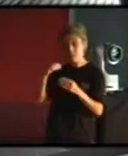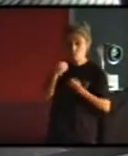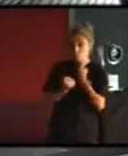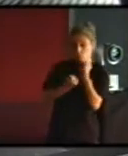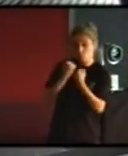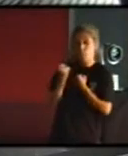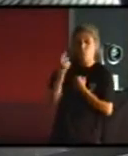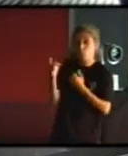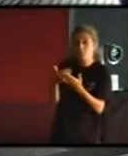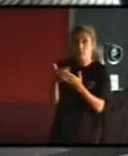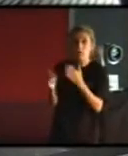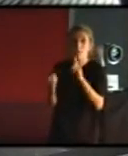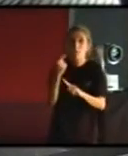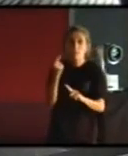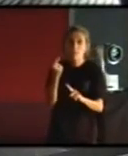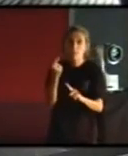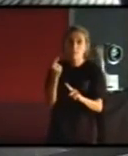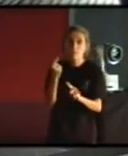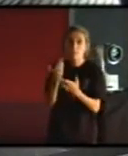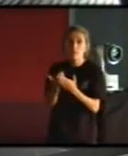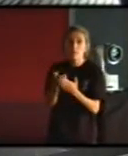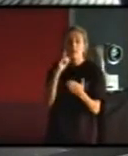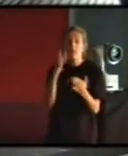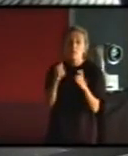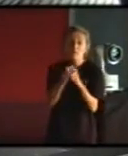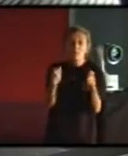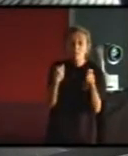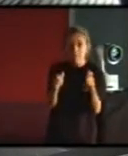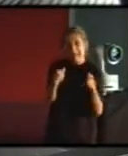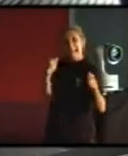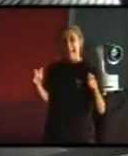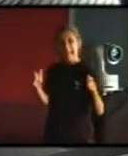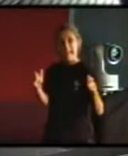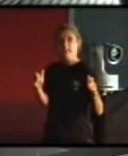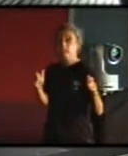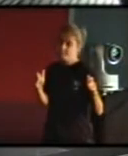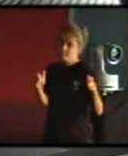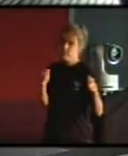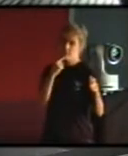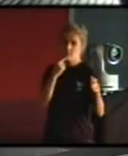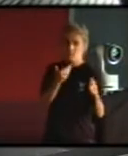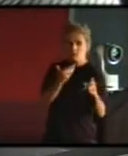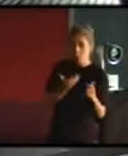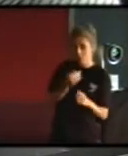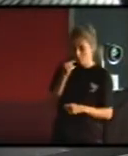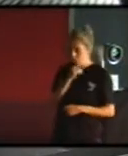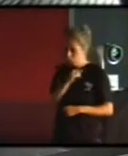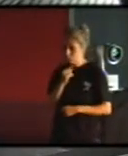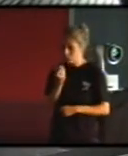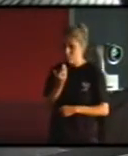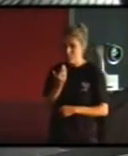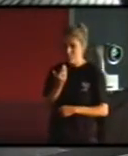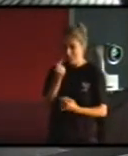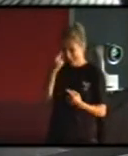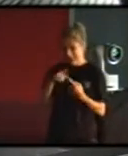de gagner des mètres cubes pour un nouveau bâtiment. Donc là, on a changé de perspective, ce n'est plus le mensonge, mais c'est maintenant les souffrances